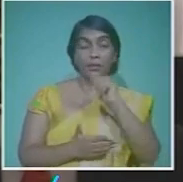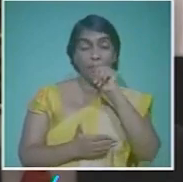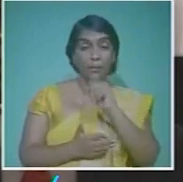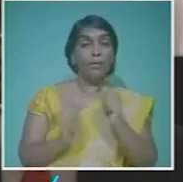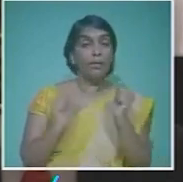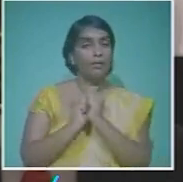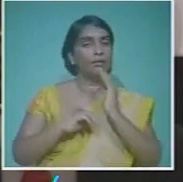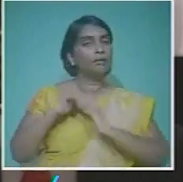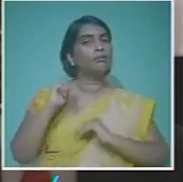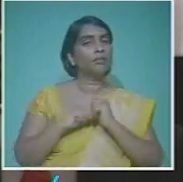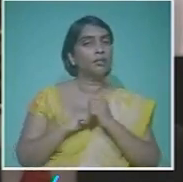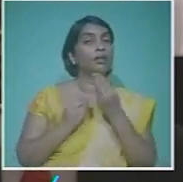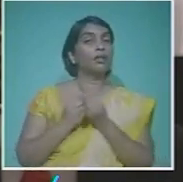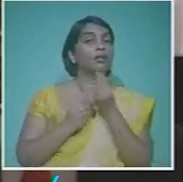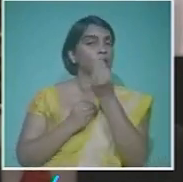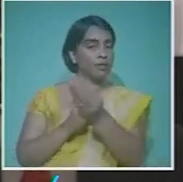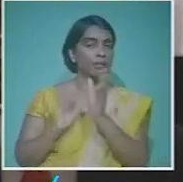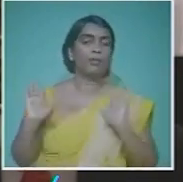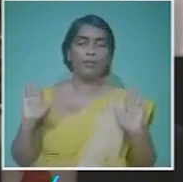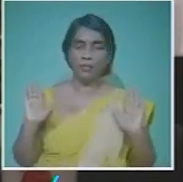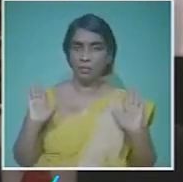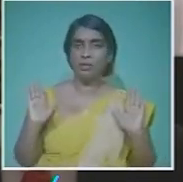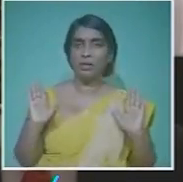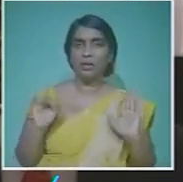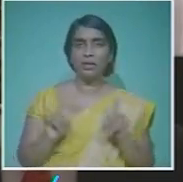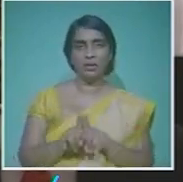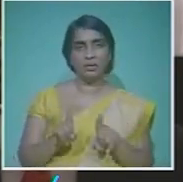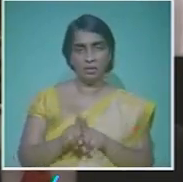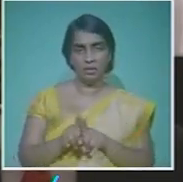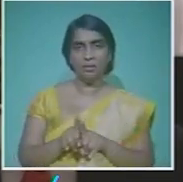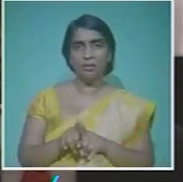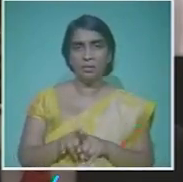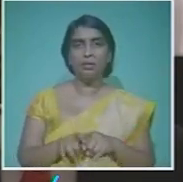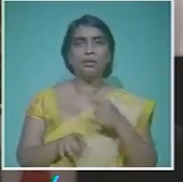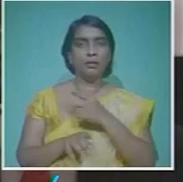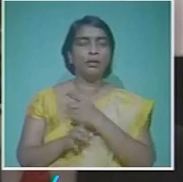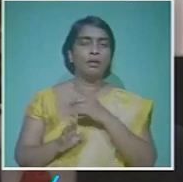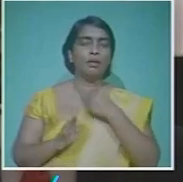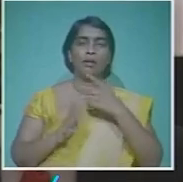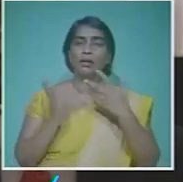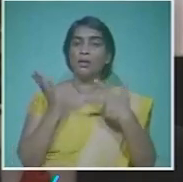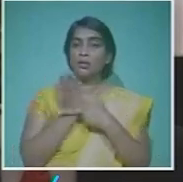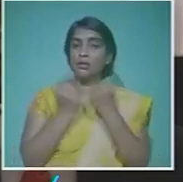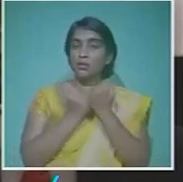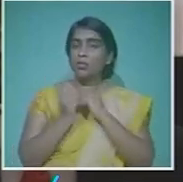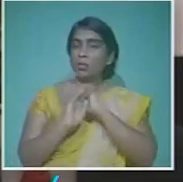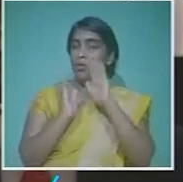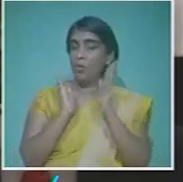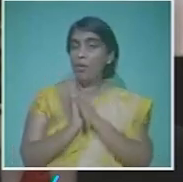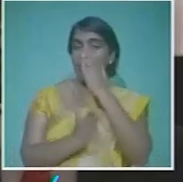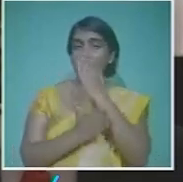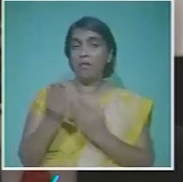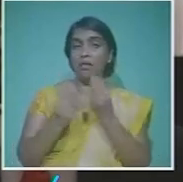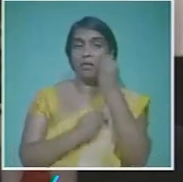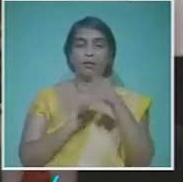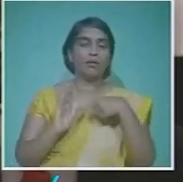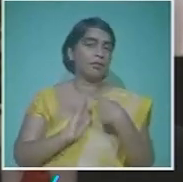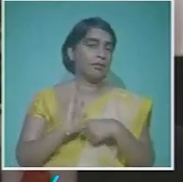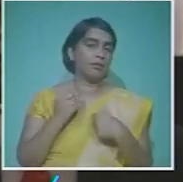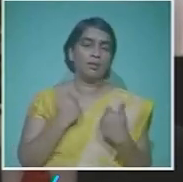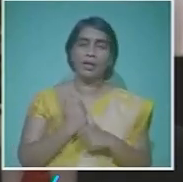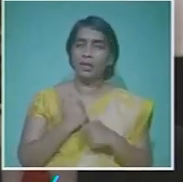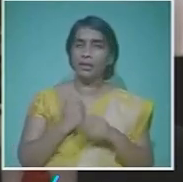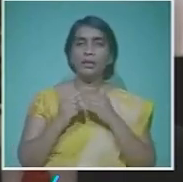සාධාරණ වැඩපිළිවෙලක් ඒ අයට යෝජනා කළ යුතුයි රටෙන් භාගයකට විතර සමෘද්ධිය දීලා මේ රට හදන්නට නම්